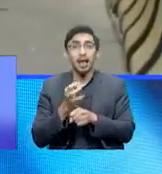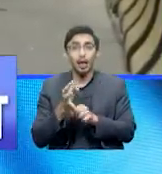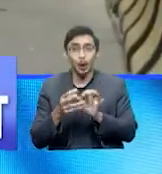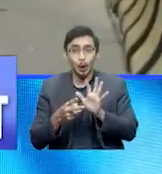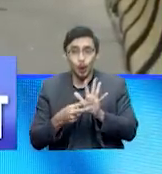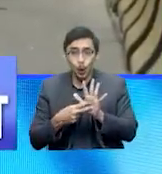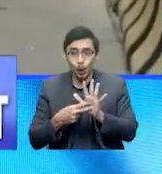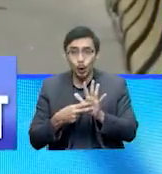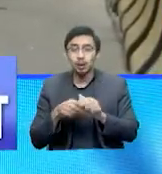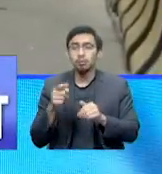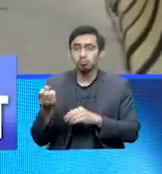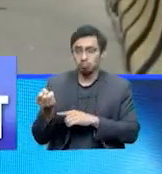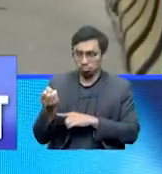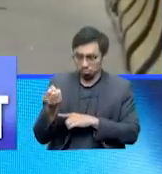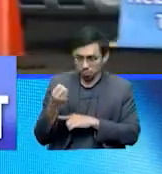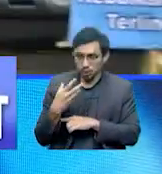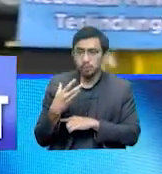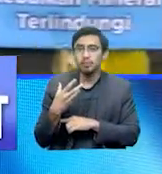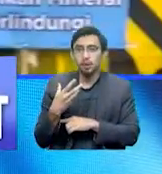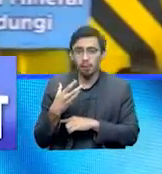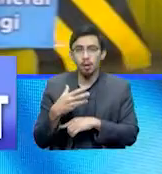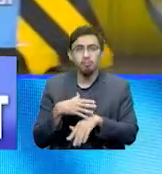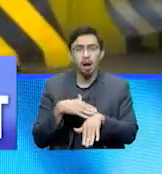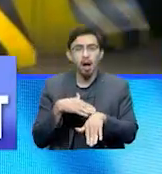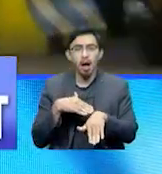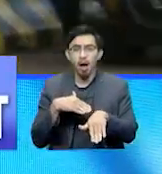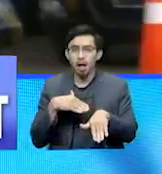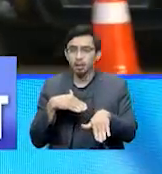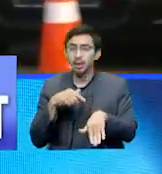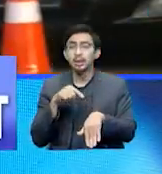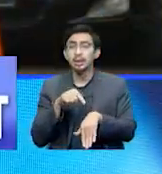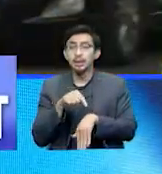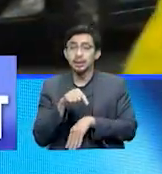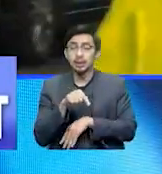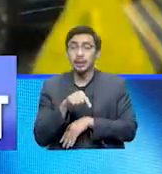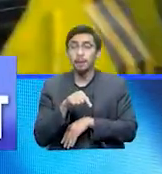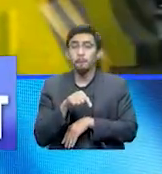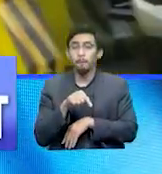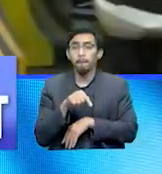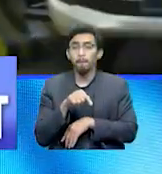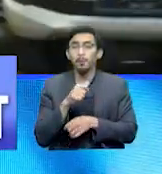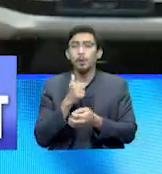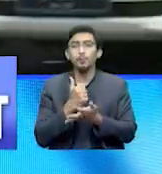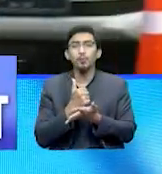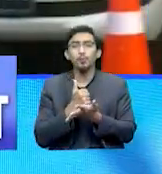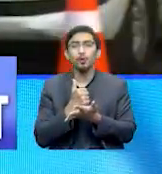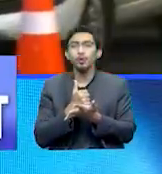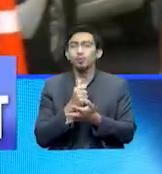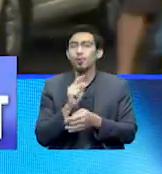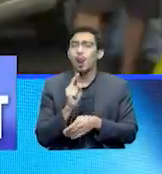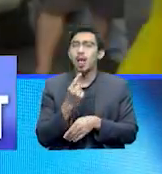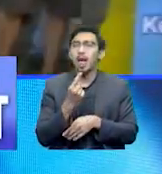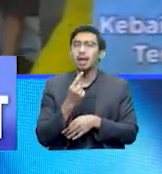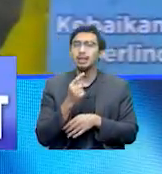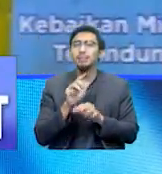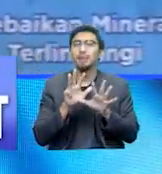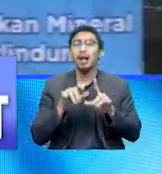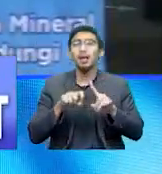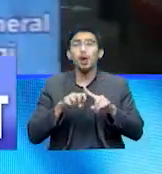sempat menyebut bahwasanya kemacetan yang terjadi atau juga antrian yang cukup panjang ini sudah terjadi sepanjang 9 km yang